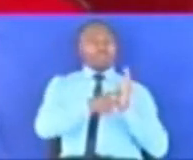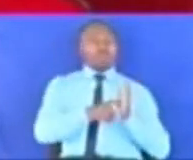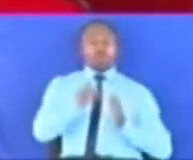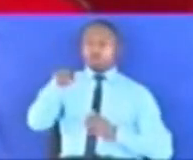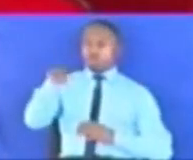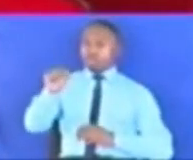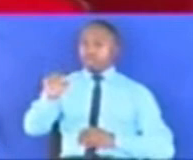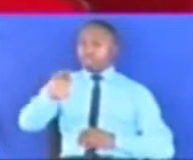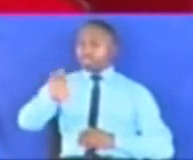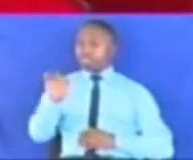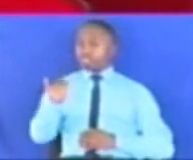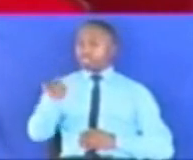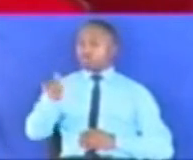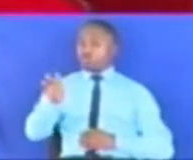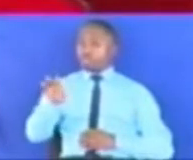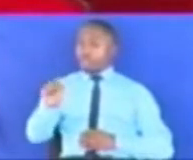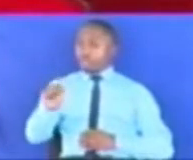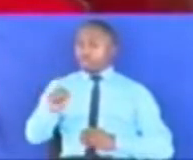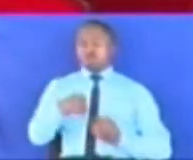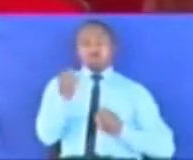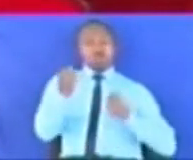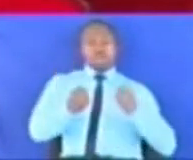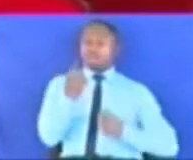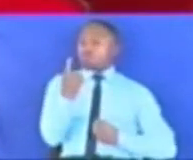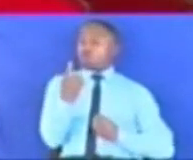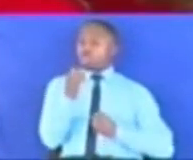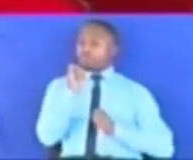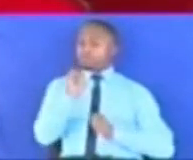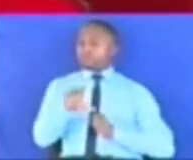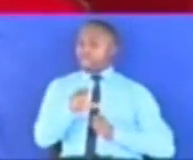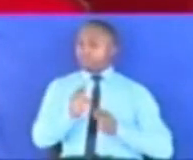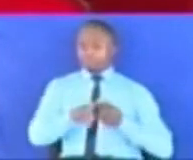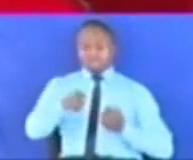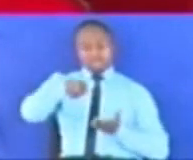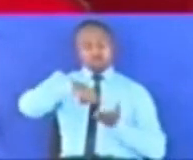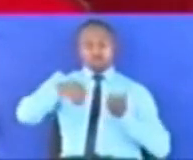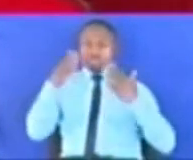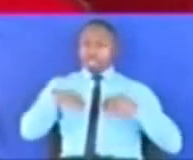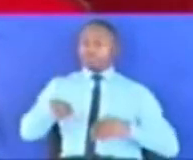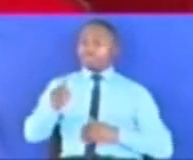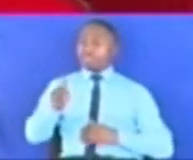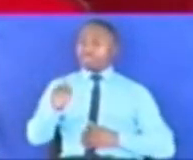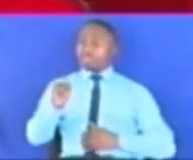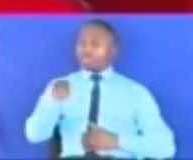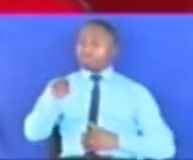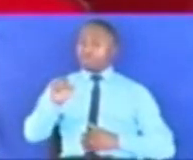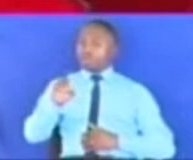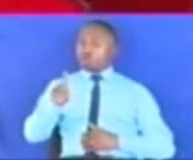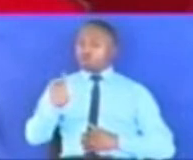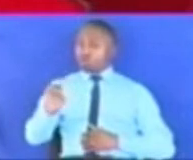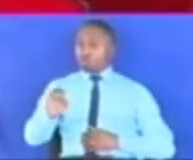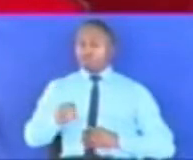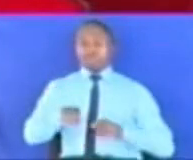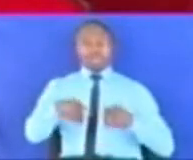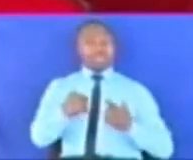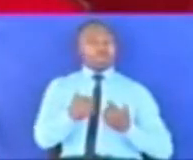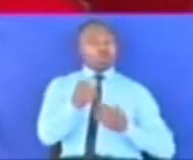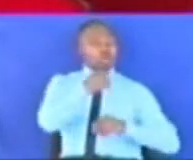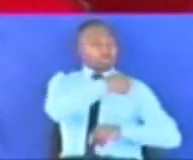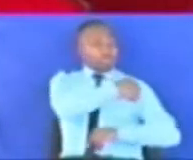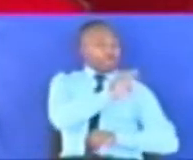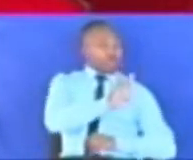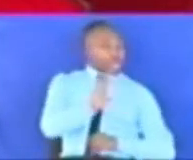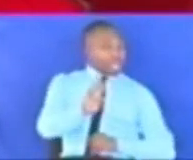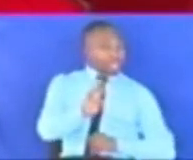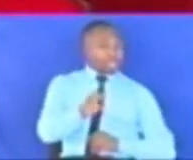tuna ambulance moja ambayo ni mpya kwenye kituo cha afya Kilimarondo, lakini zile ambulance zilizoko hospitali ya wilaya bado